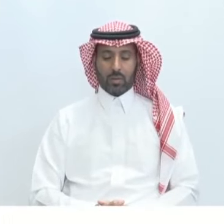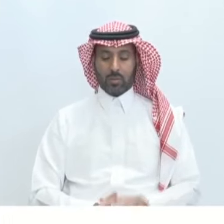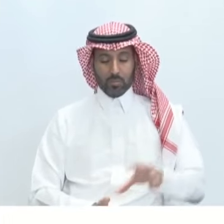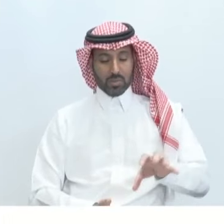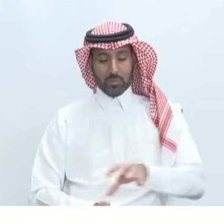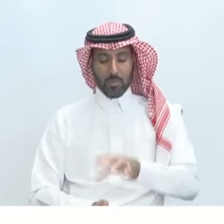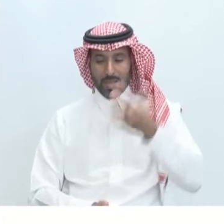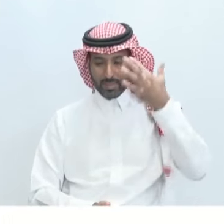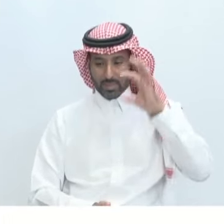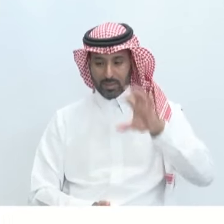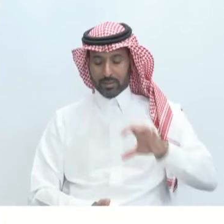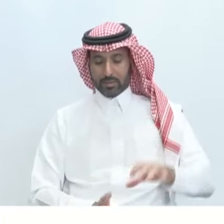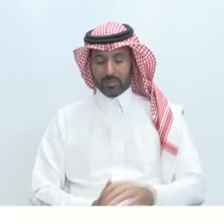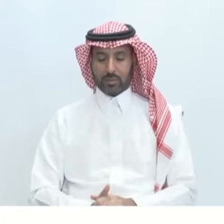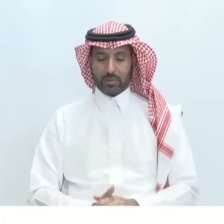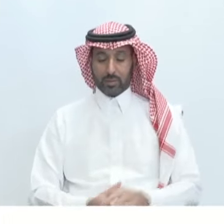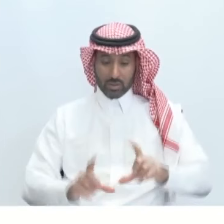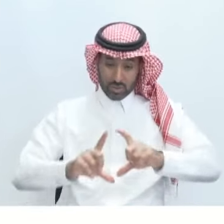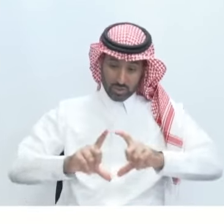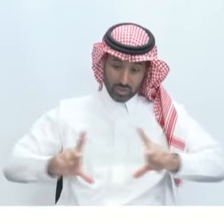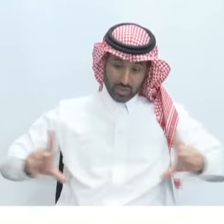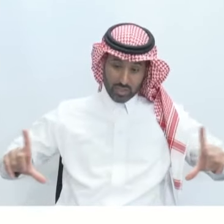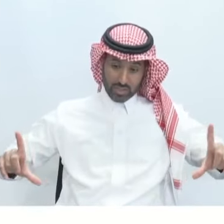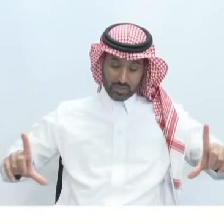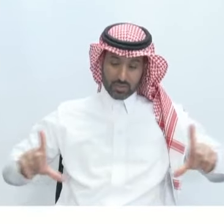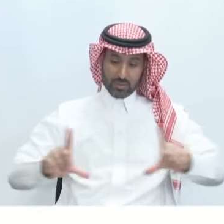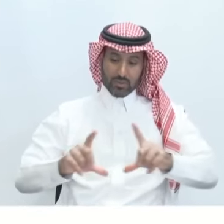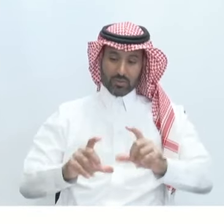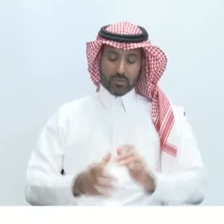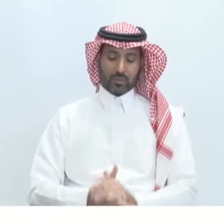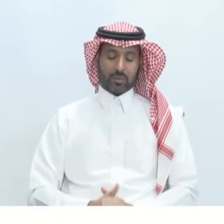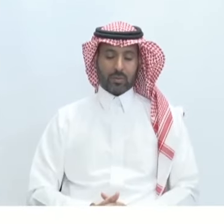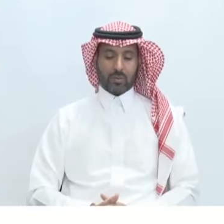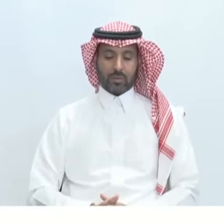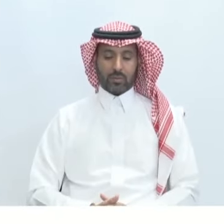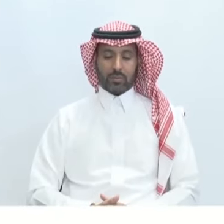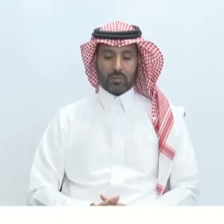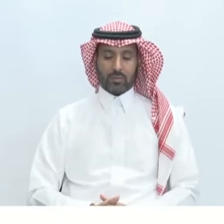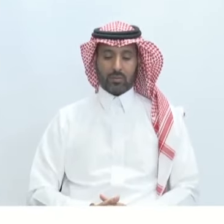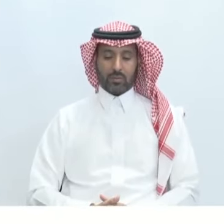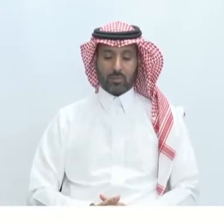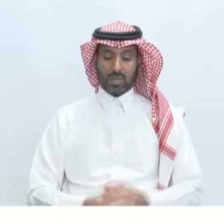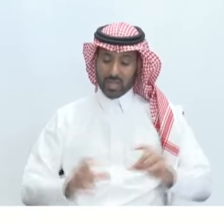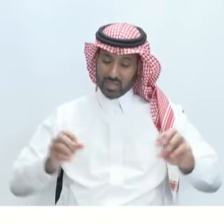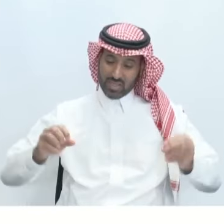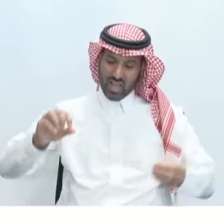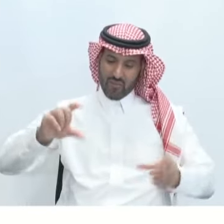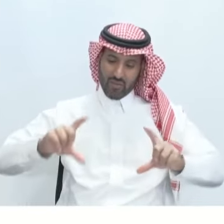من مكانها ثم بعد ذلك تغيير شكلها بالنقر على حوافها